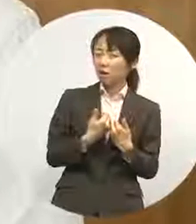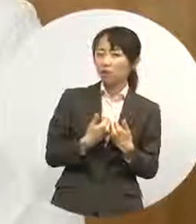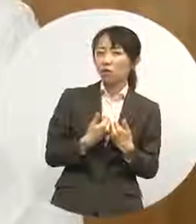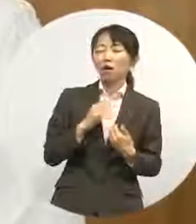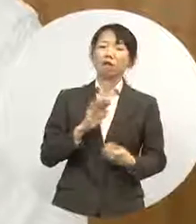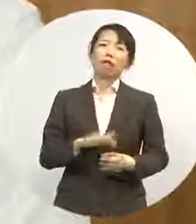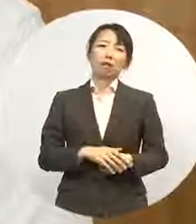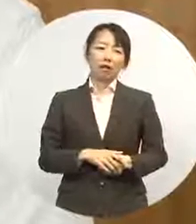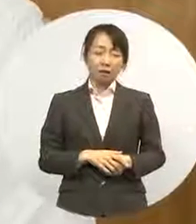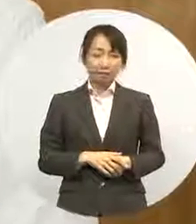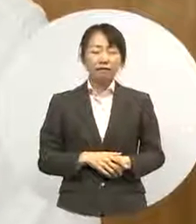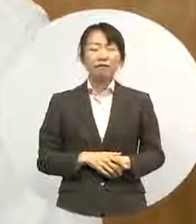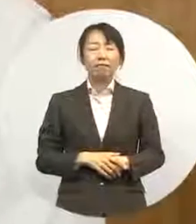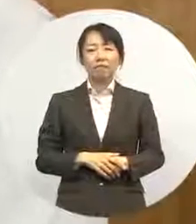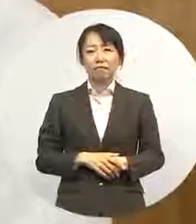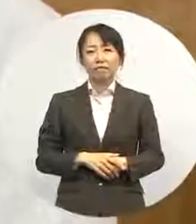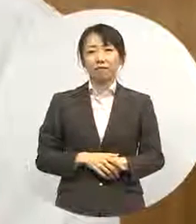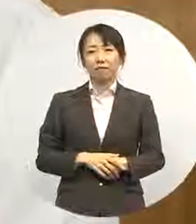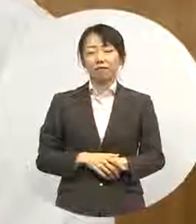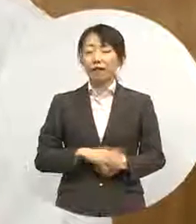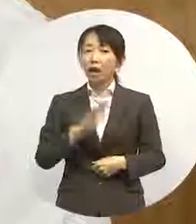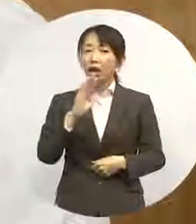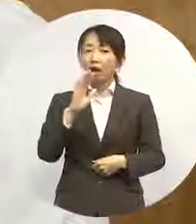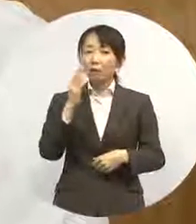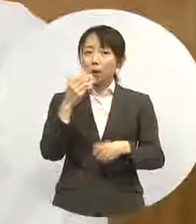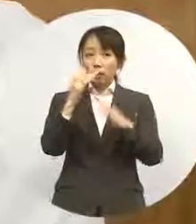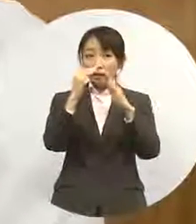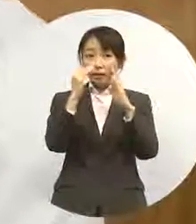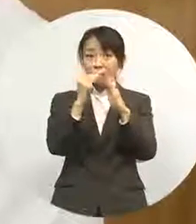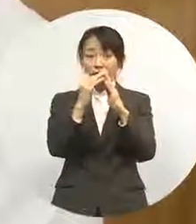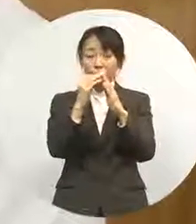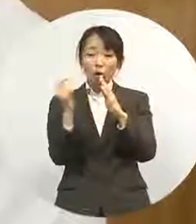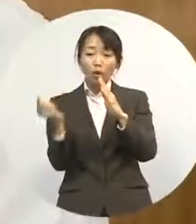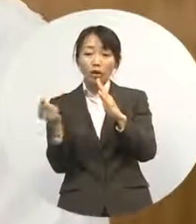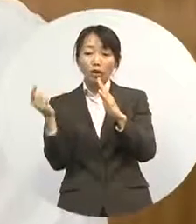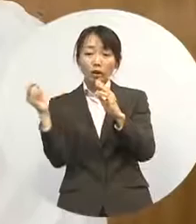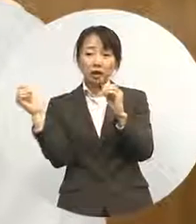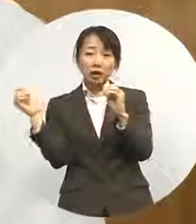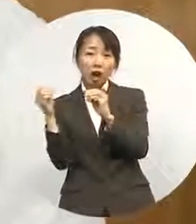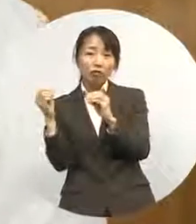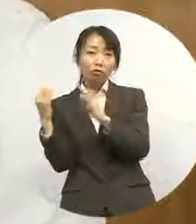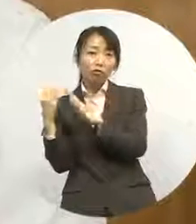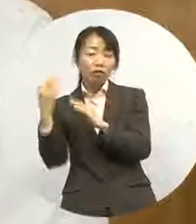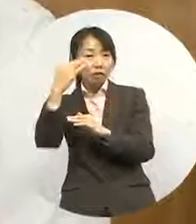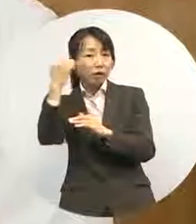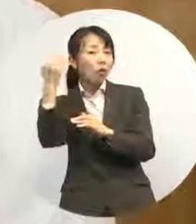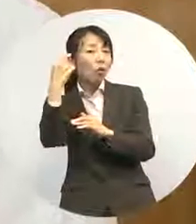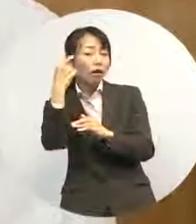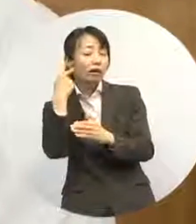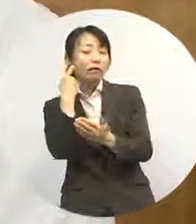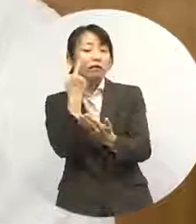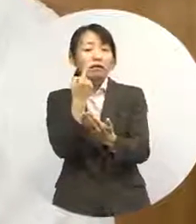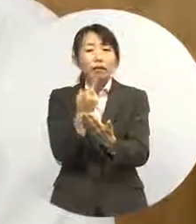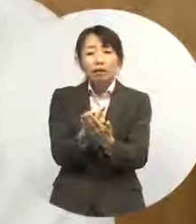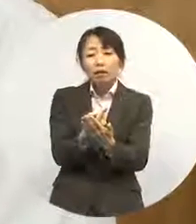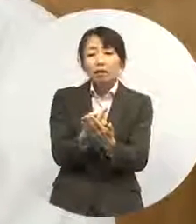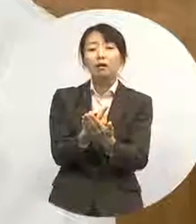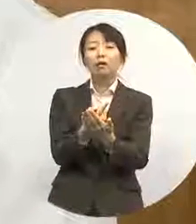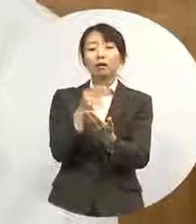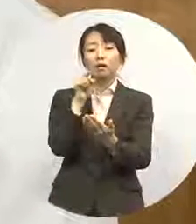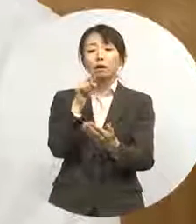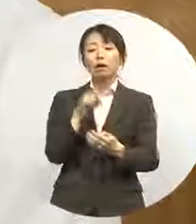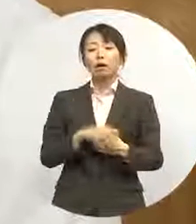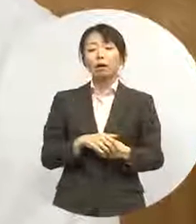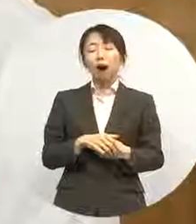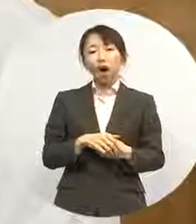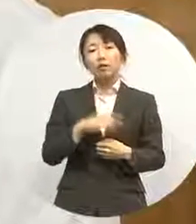ど、やはり近所の人に勧められて、会合に出るようになってから、結局